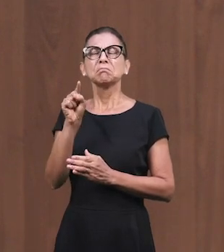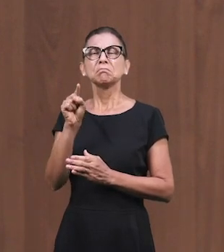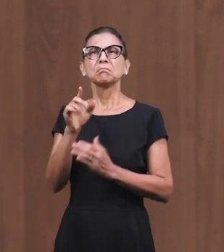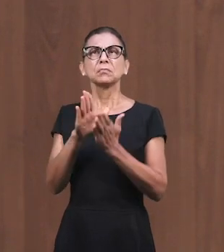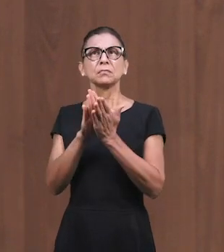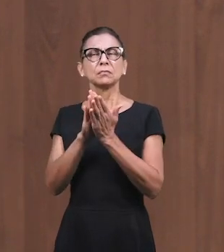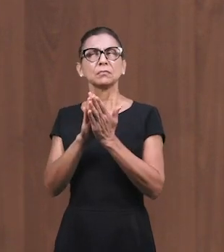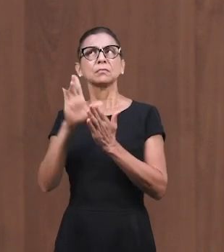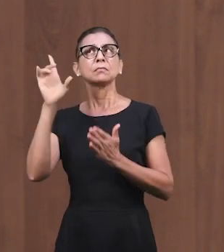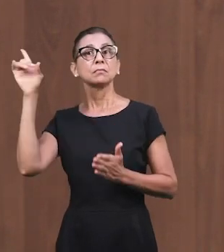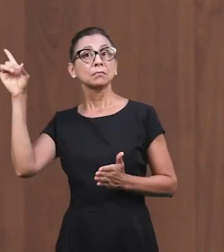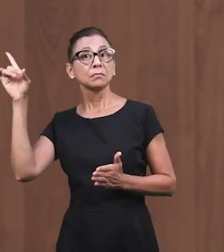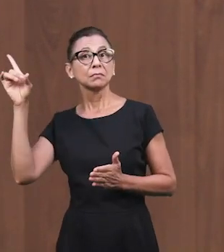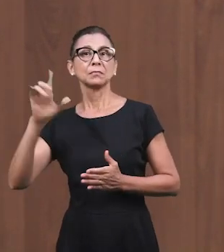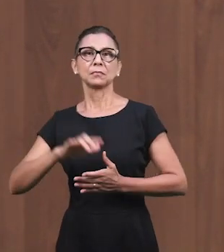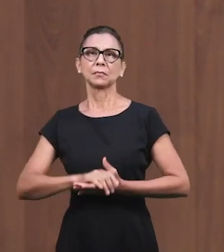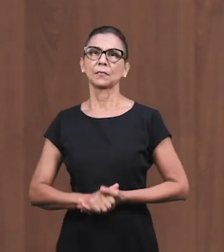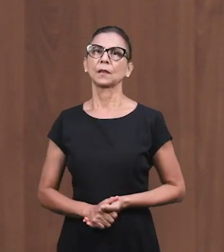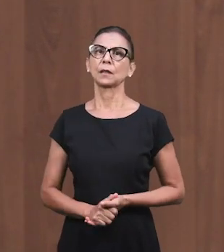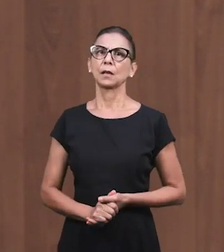Dieu?